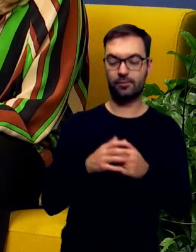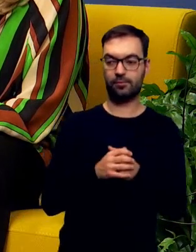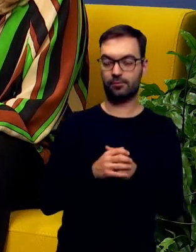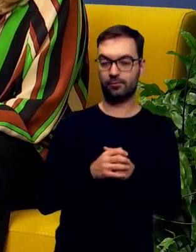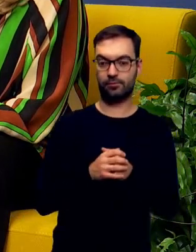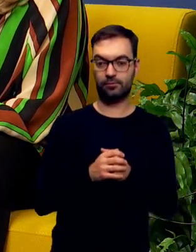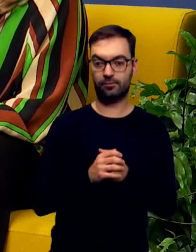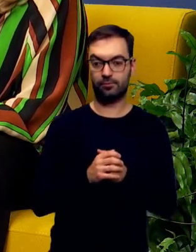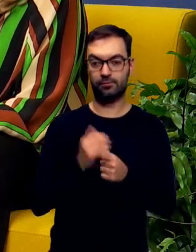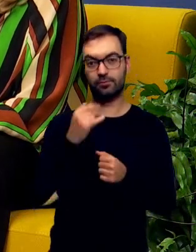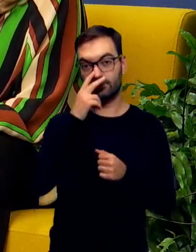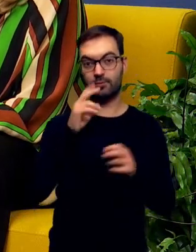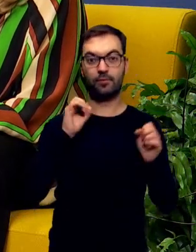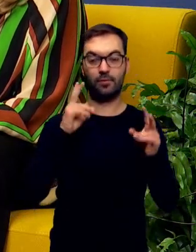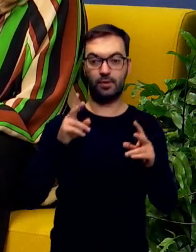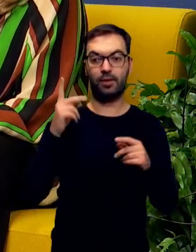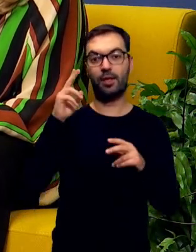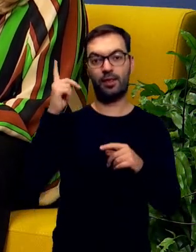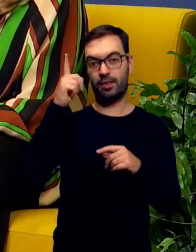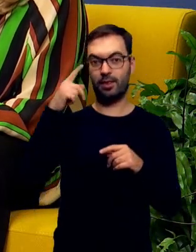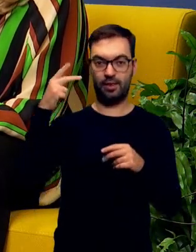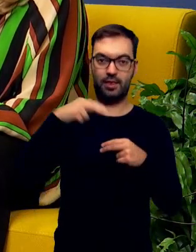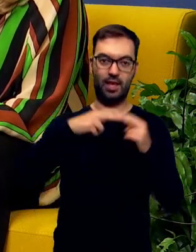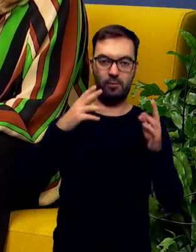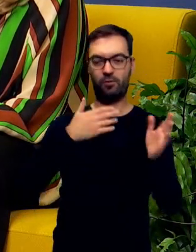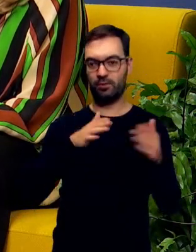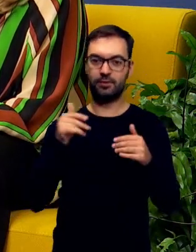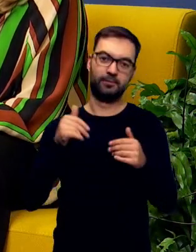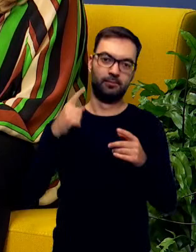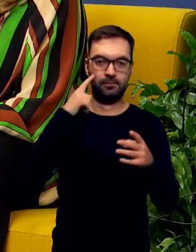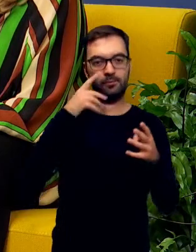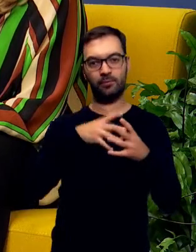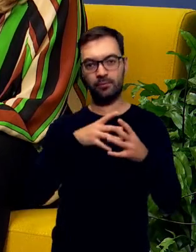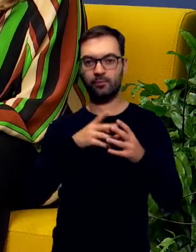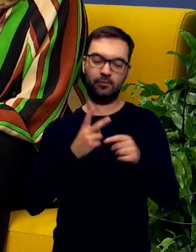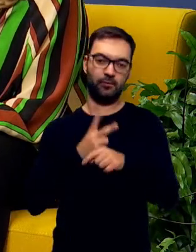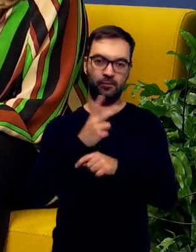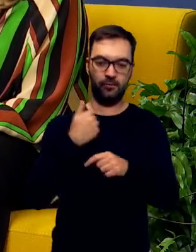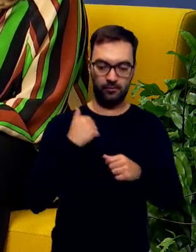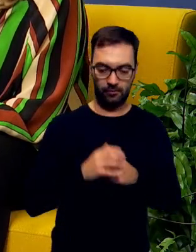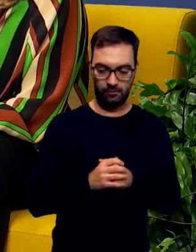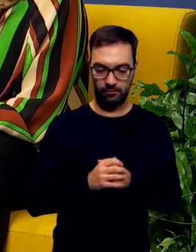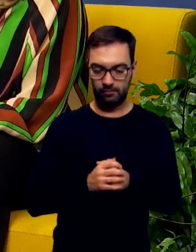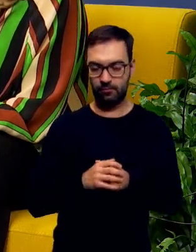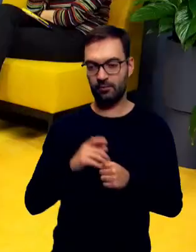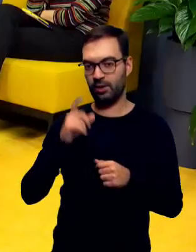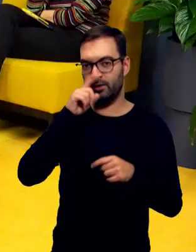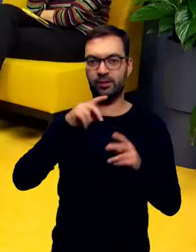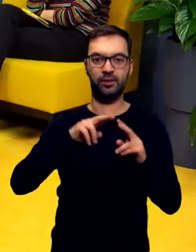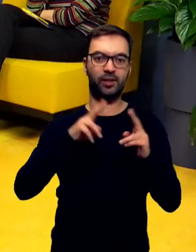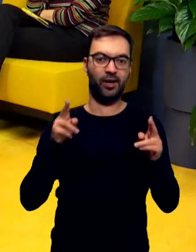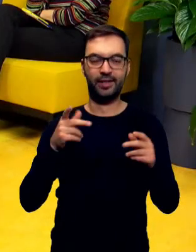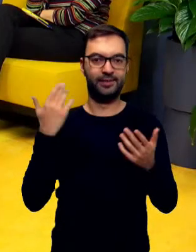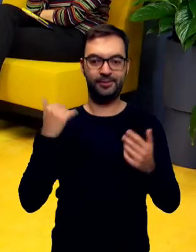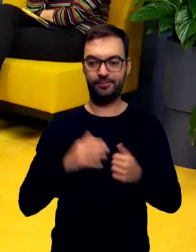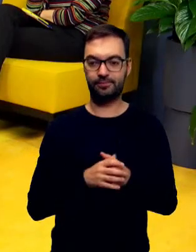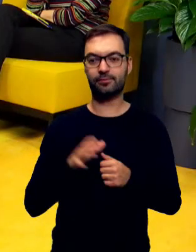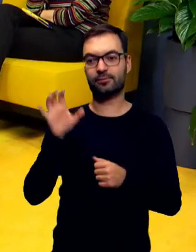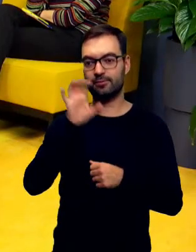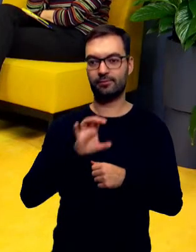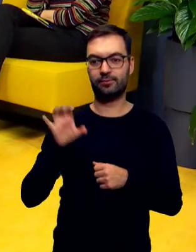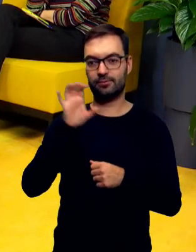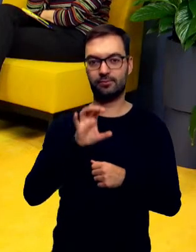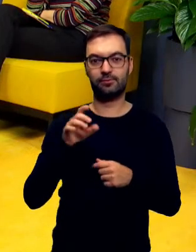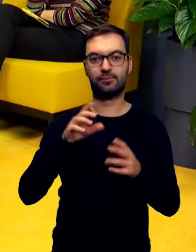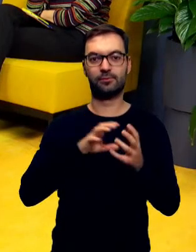że okej, niebo jest w porządku, coś, być może ta prognoza przesadna, burza nie o tej porze, prawda, no to